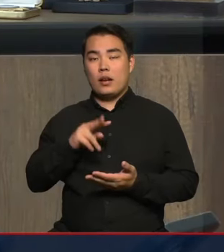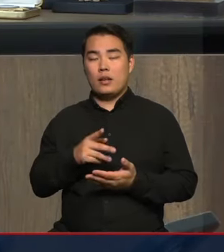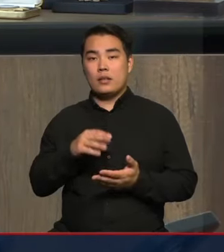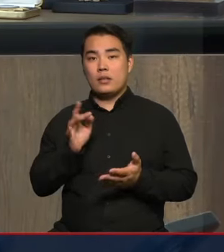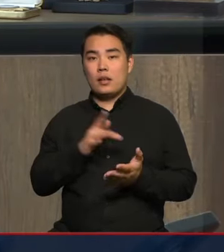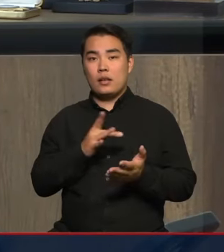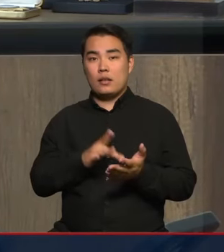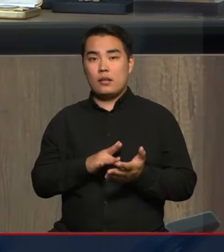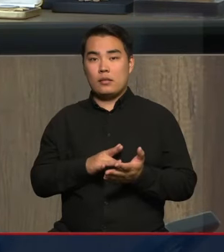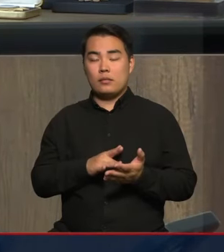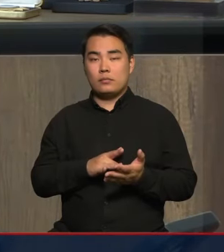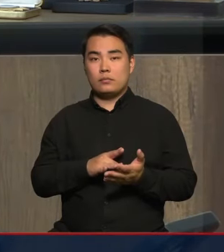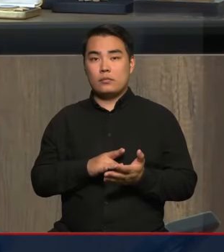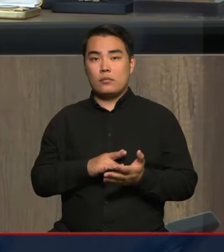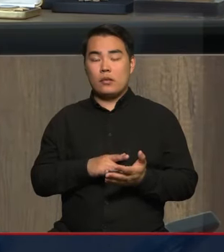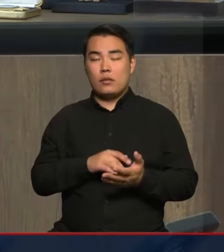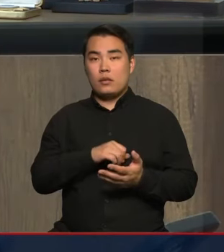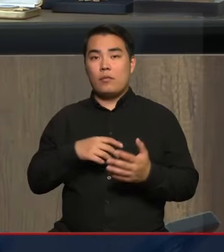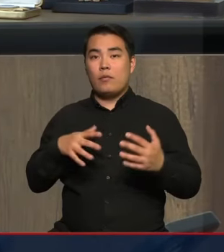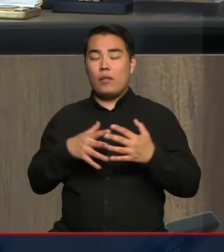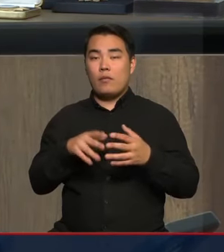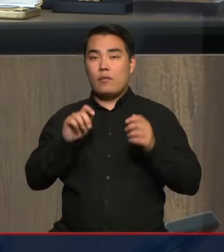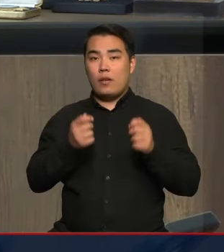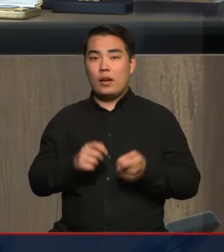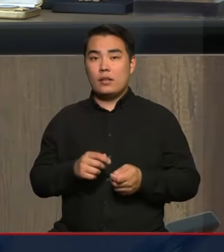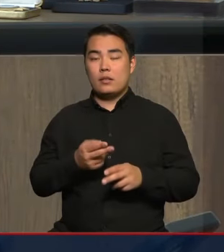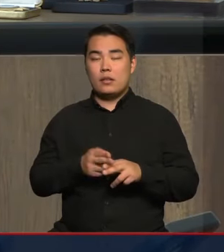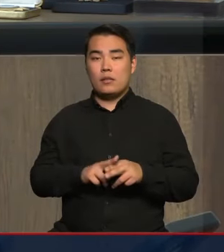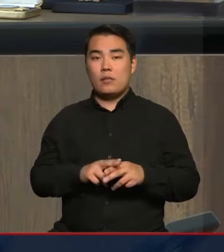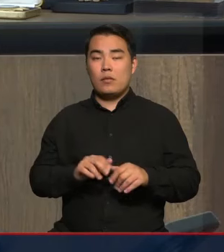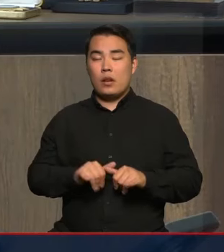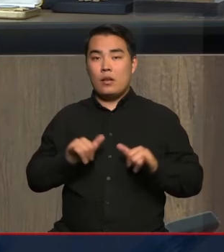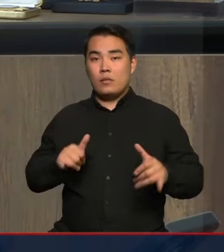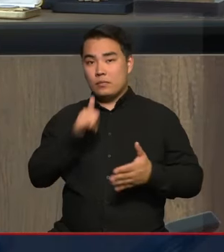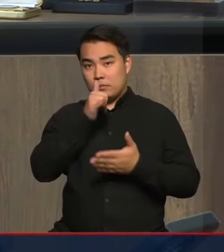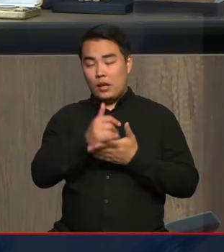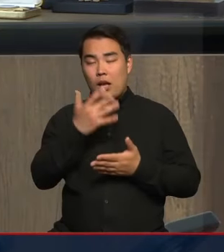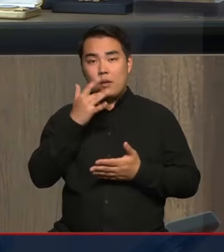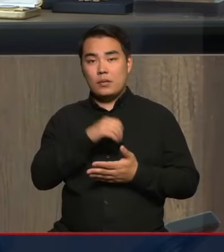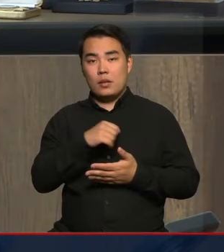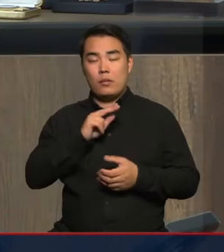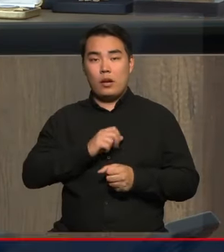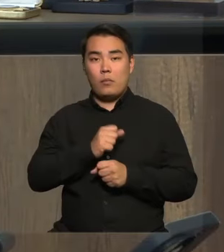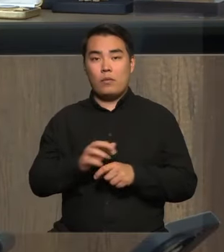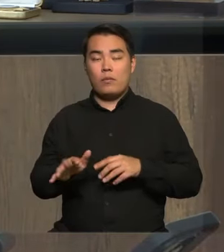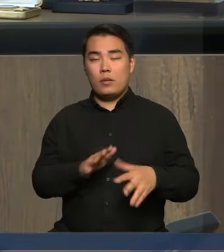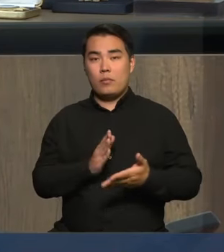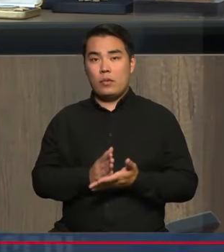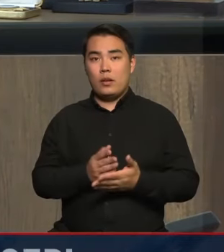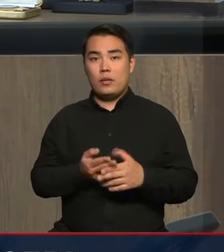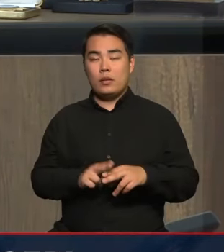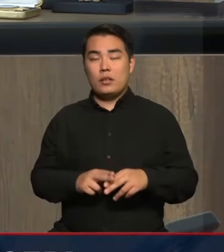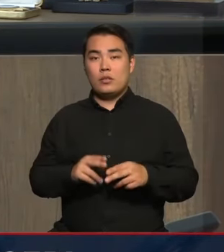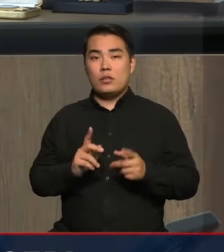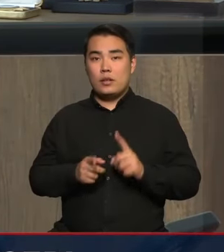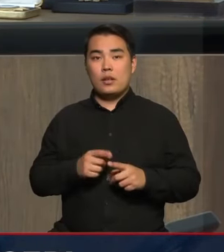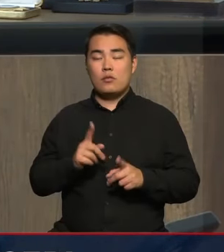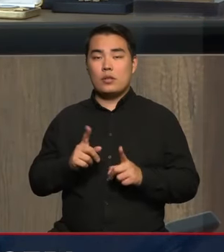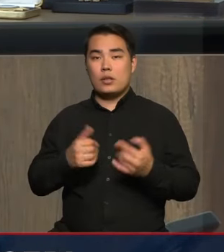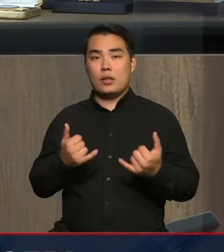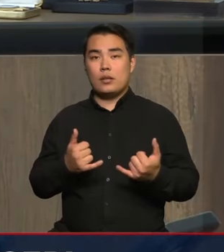ортасындағы қақтығысты ұшықтырып алмау мәселесімен Американың өзі айналысып жатыр. Себебі шында да қазіргі таңда